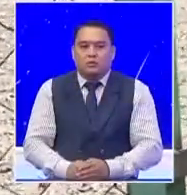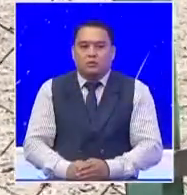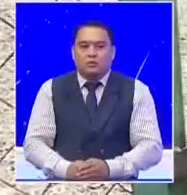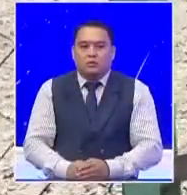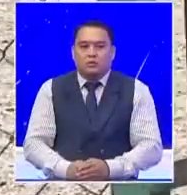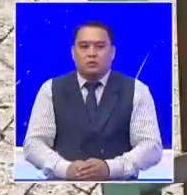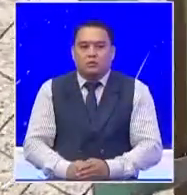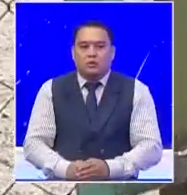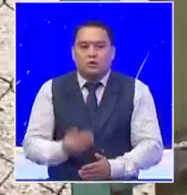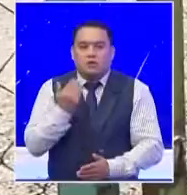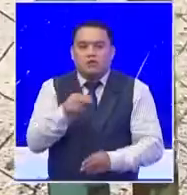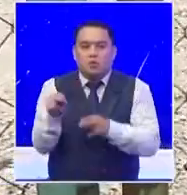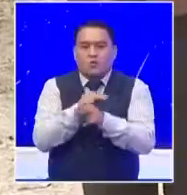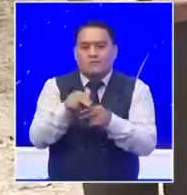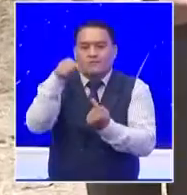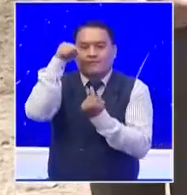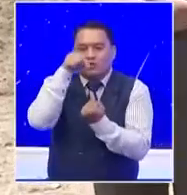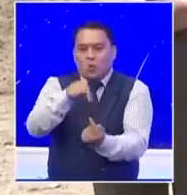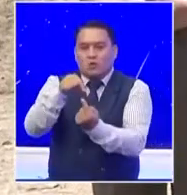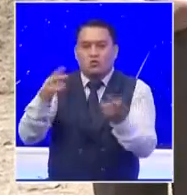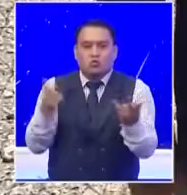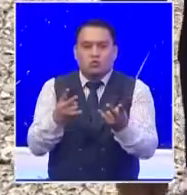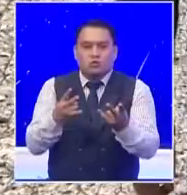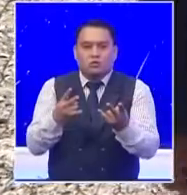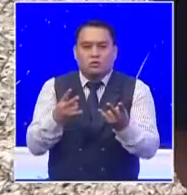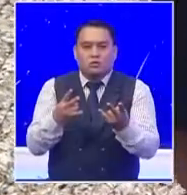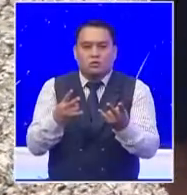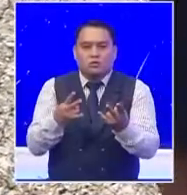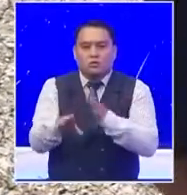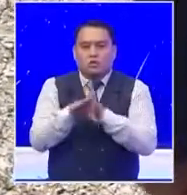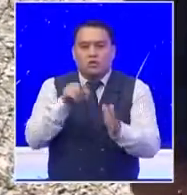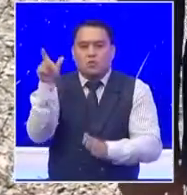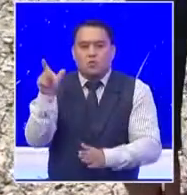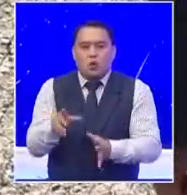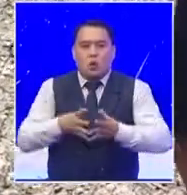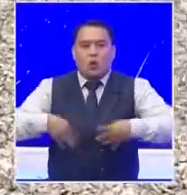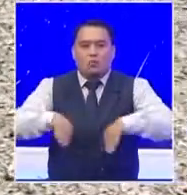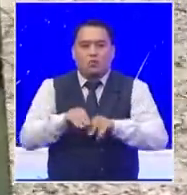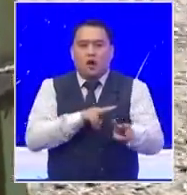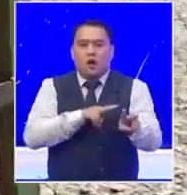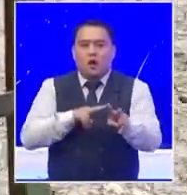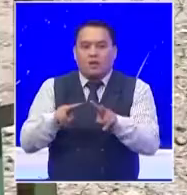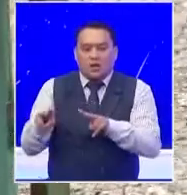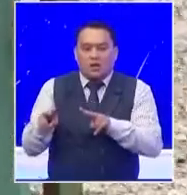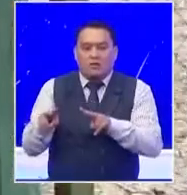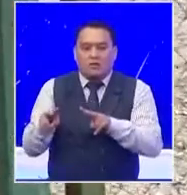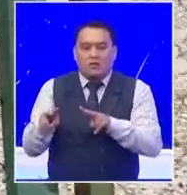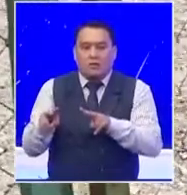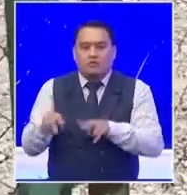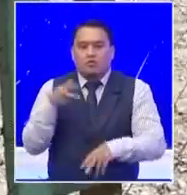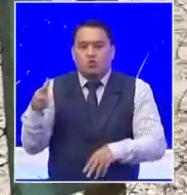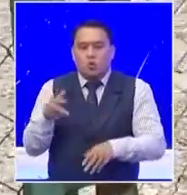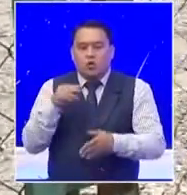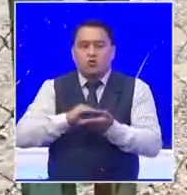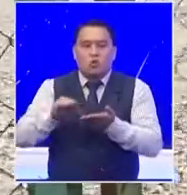бер. Сделайте как положено. Смотри, депутатский корпус контролирует, общественность контролирует, блогеры, журналисты